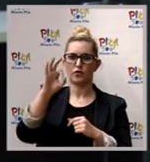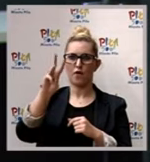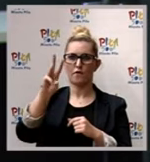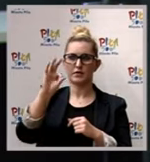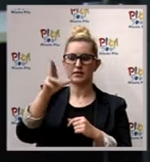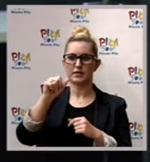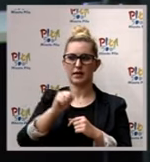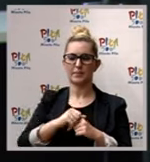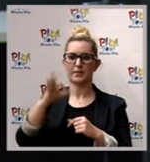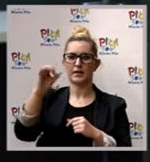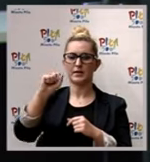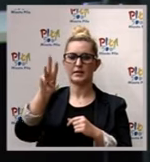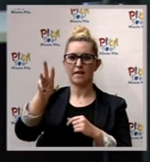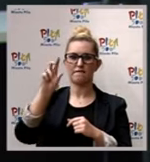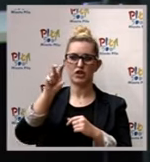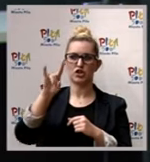Jan Sawczyn,